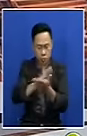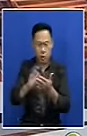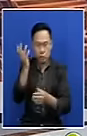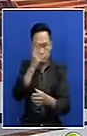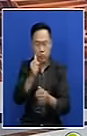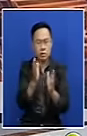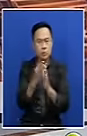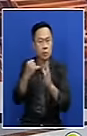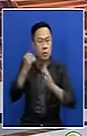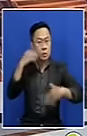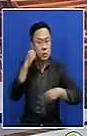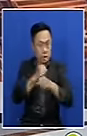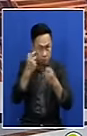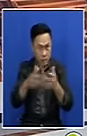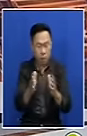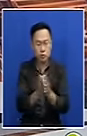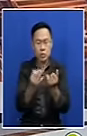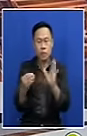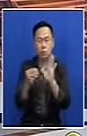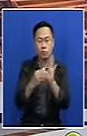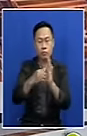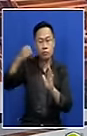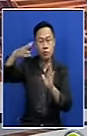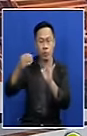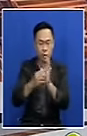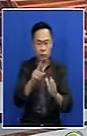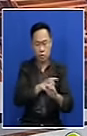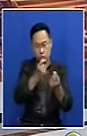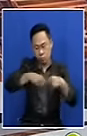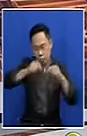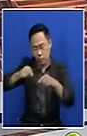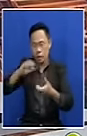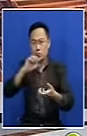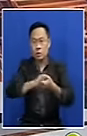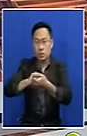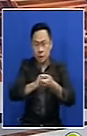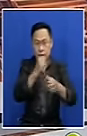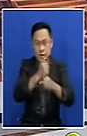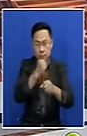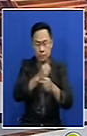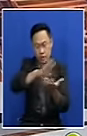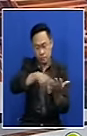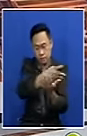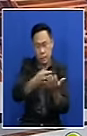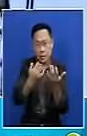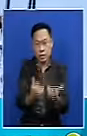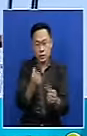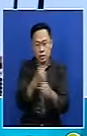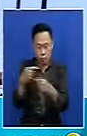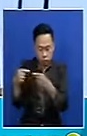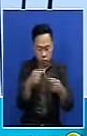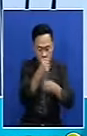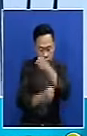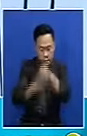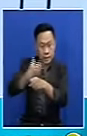ที่กรุงเทพมหานครซึ่งการไฟฟ้านครหลวงก ็ คุยไปพูดคุยกับหน่วยงานที่เกี่ยวข้องครับแผนตัวนี้ดำเนินการต่อเนื่อง10